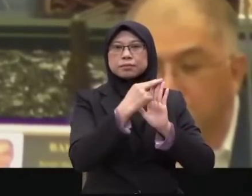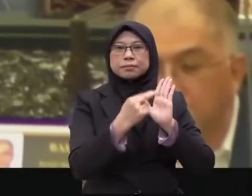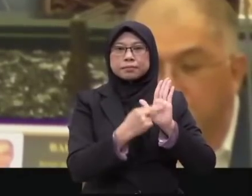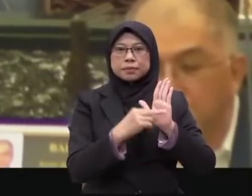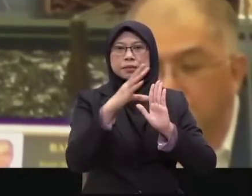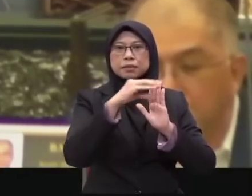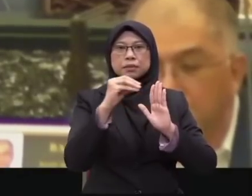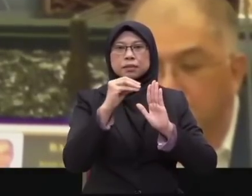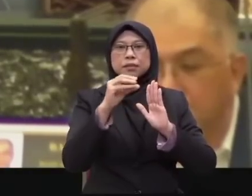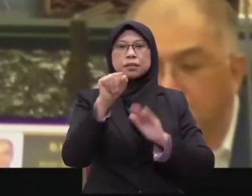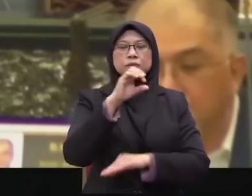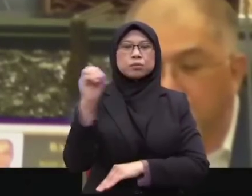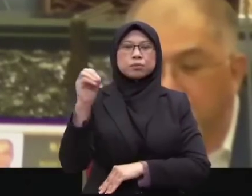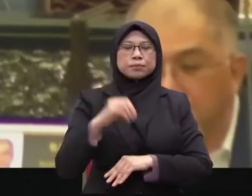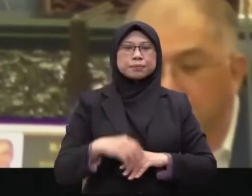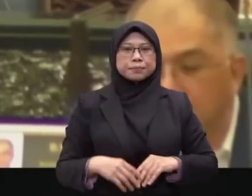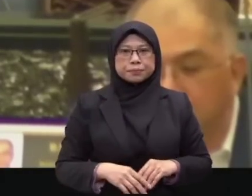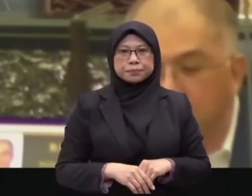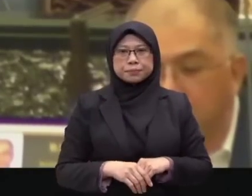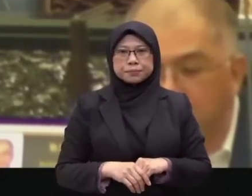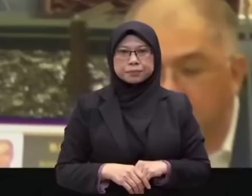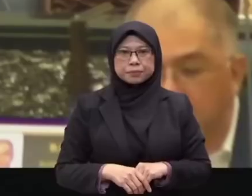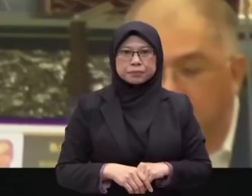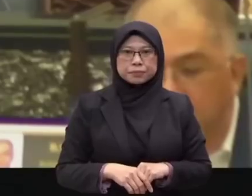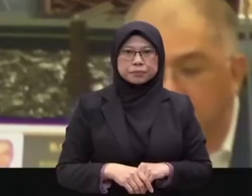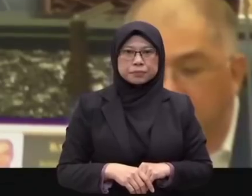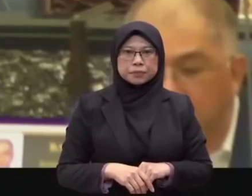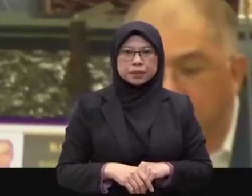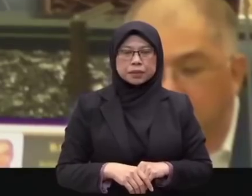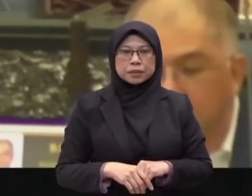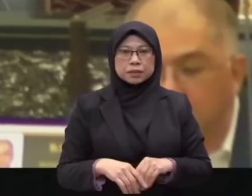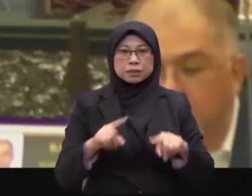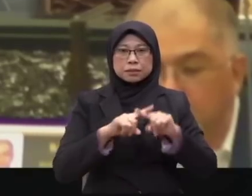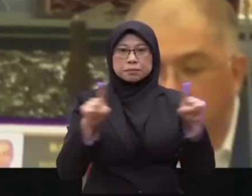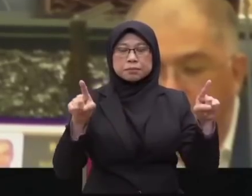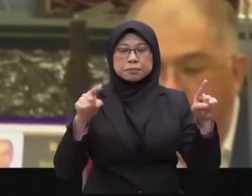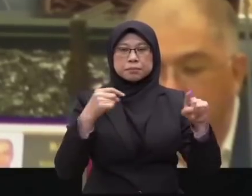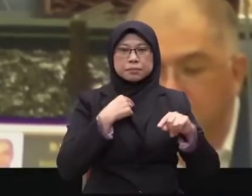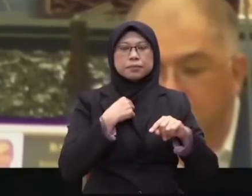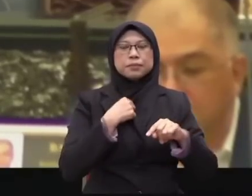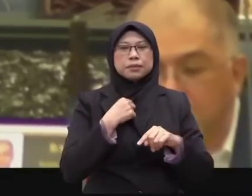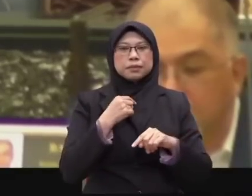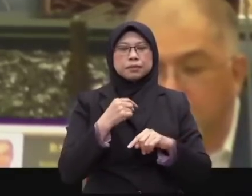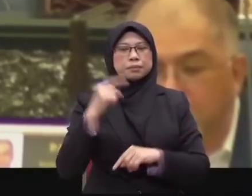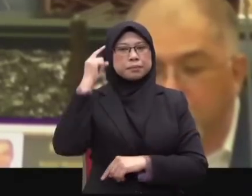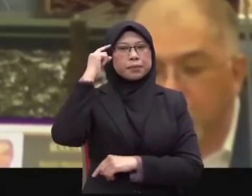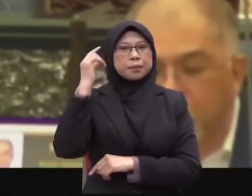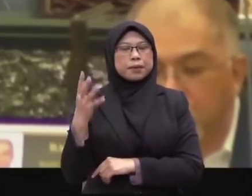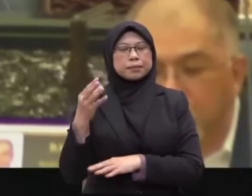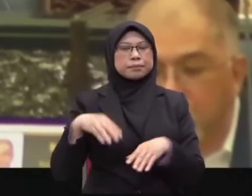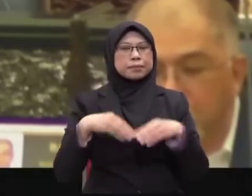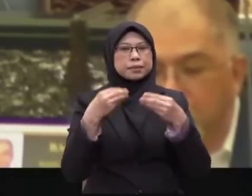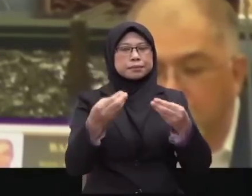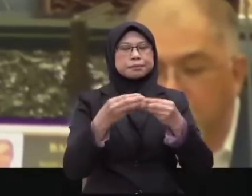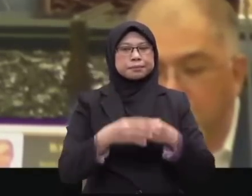dan juga standing order. Ya. Tapi saya ingin memberi pandangan bahawa